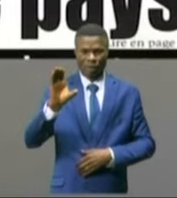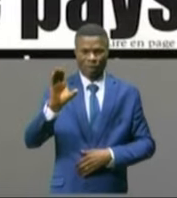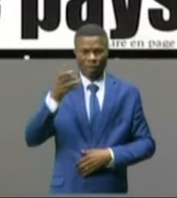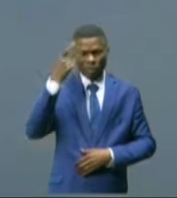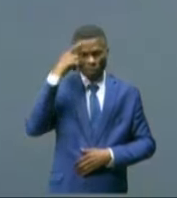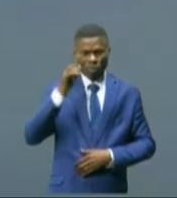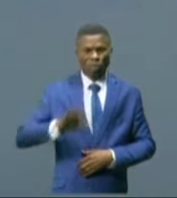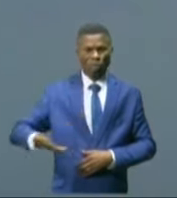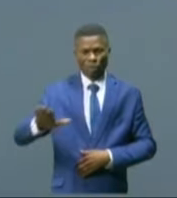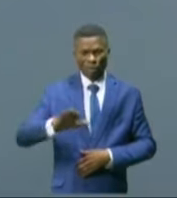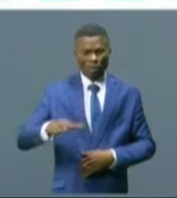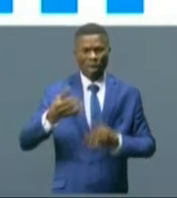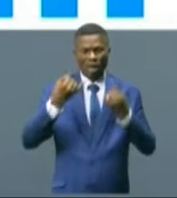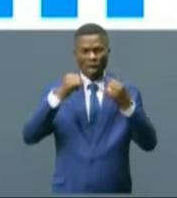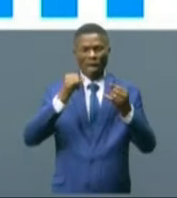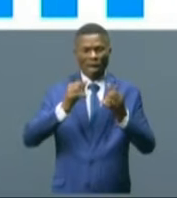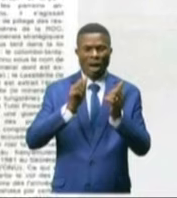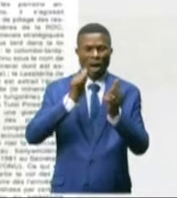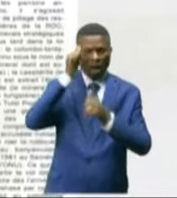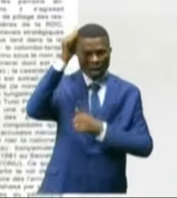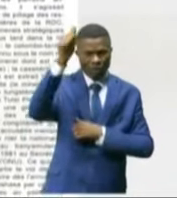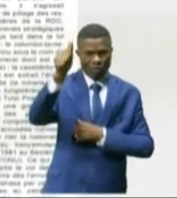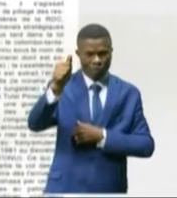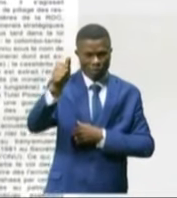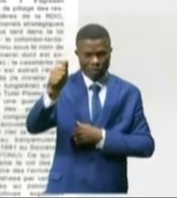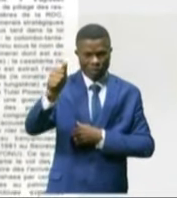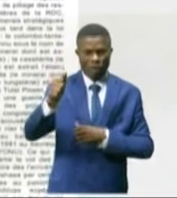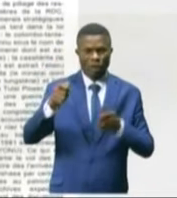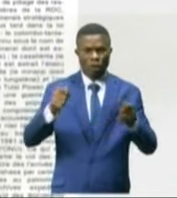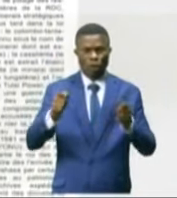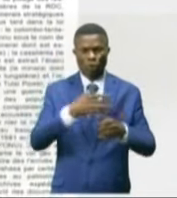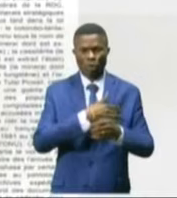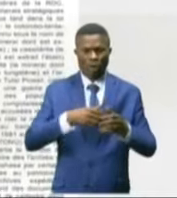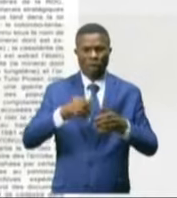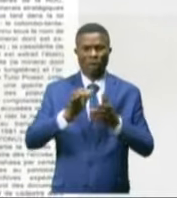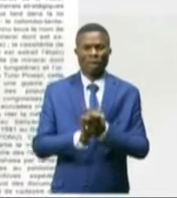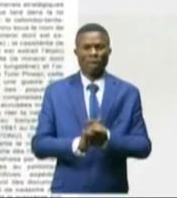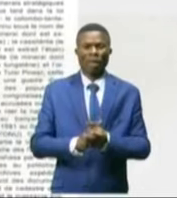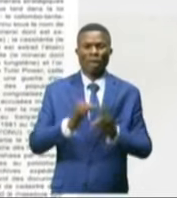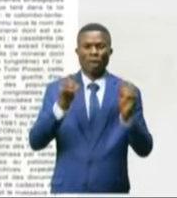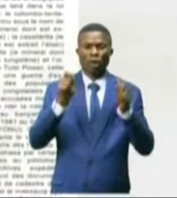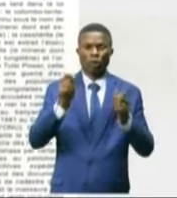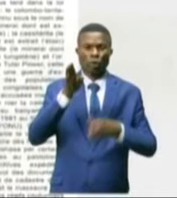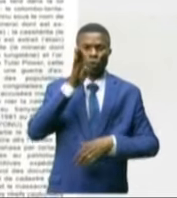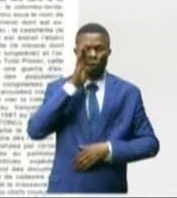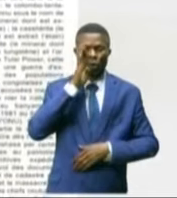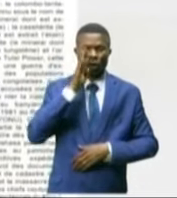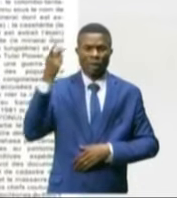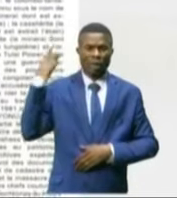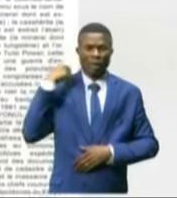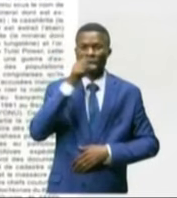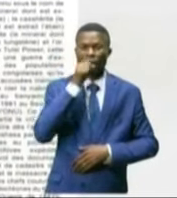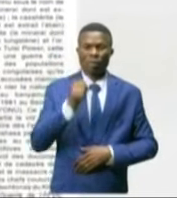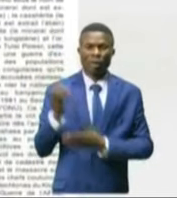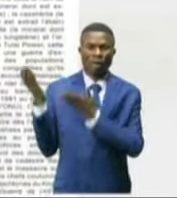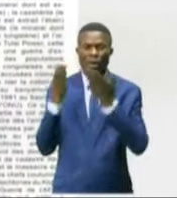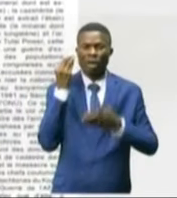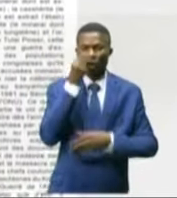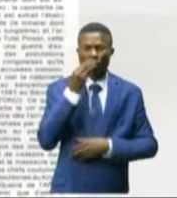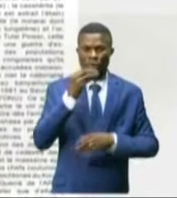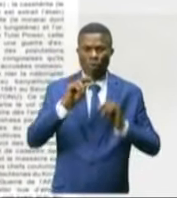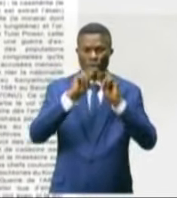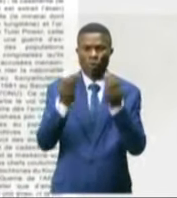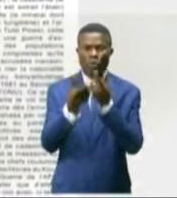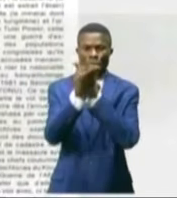le pays, annonce l'avenir. Dans une interview accordée à un journal belge, l'ancien député national et porte-parole du mouvement